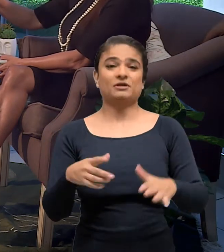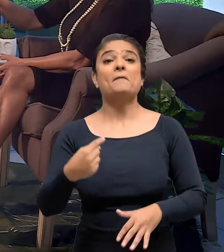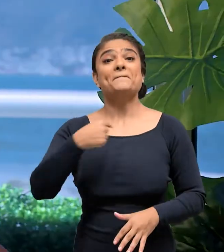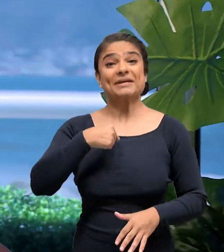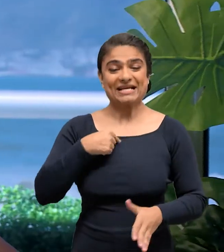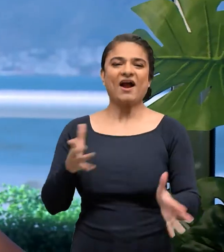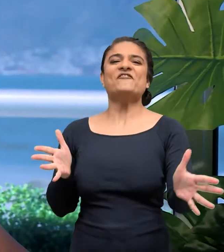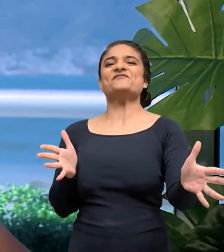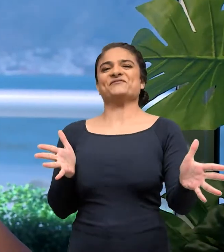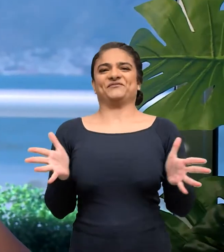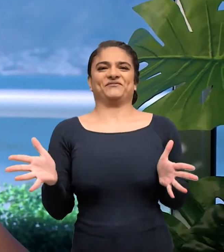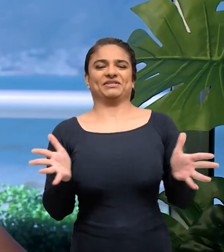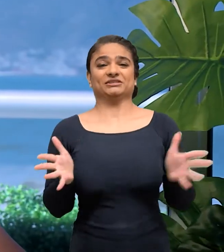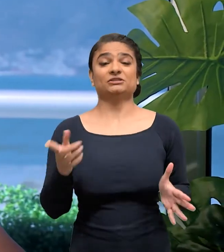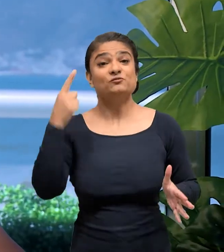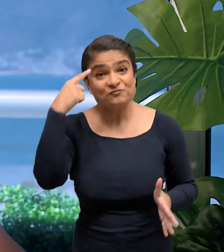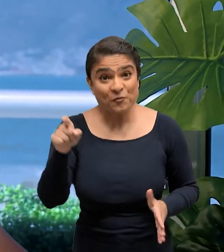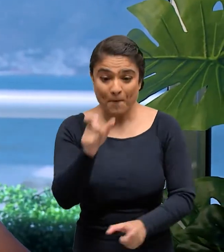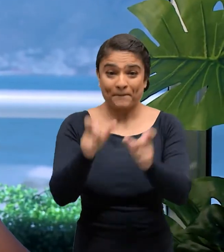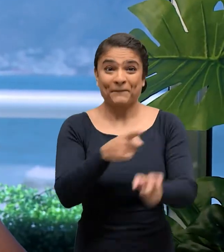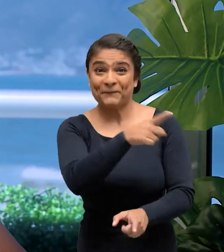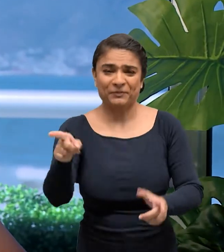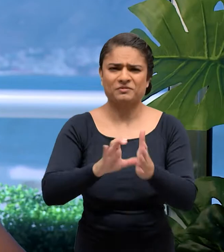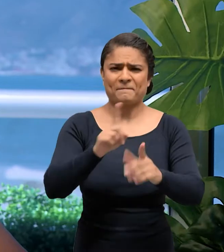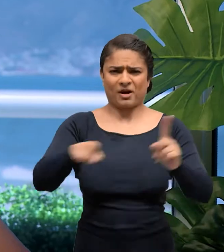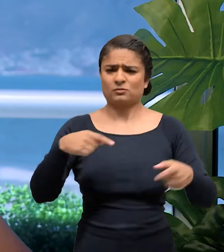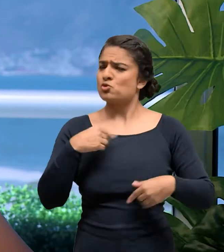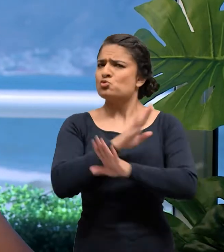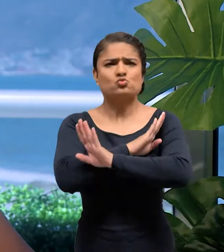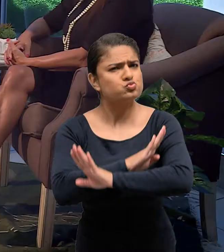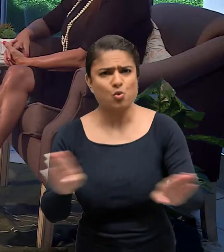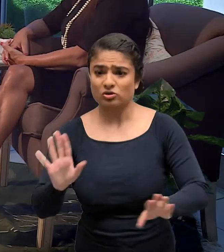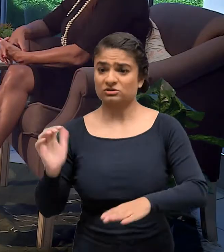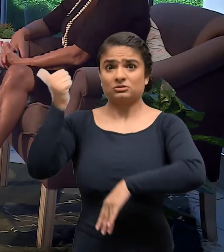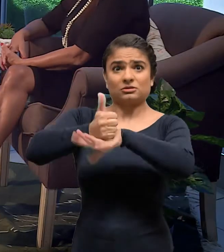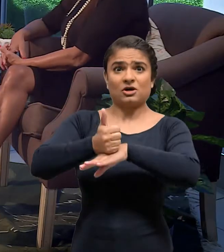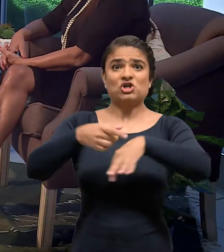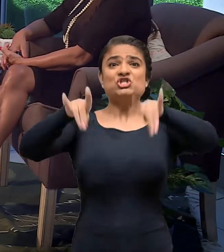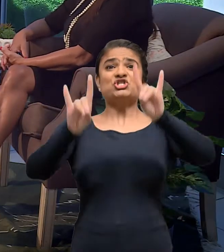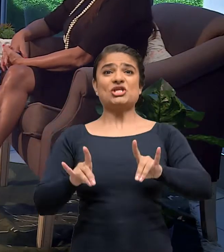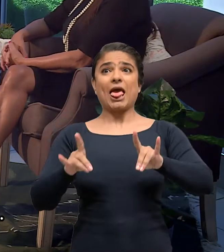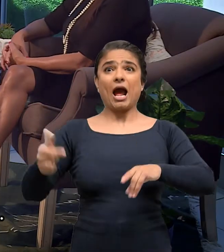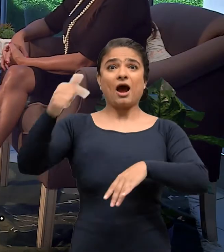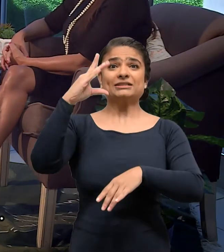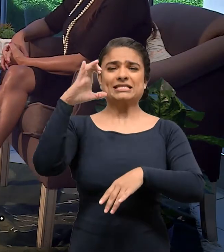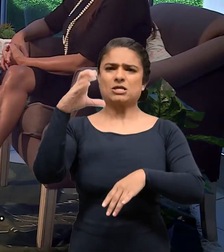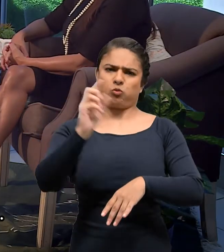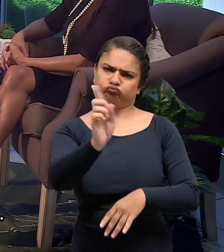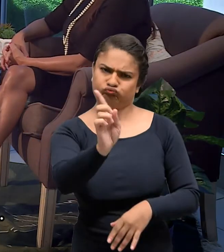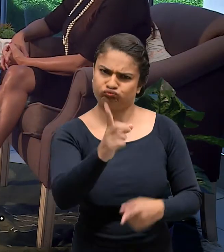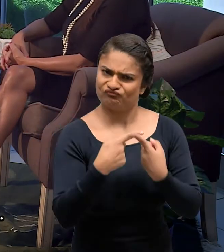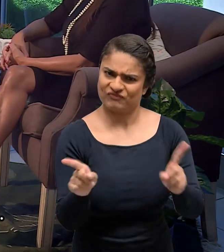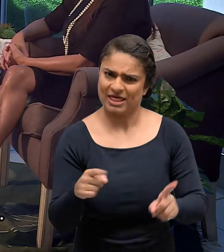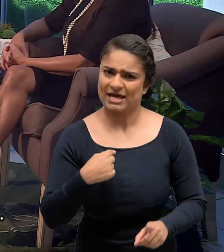mense, né? Jy is 'n fasiliteerder van mense in plaas van die hoof van die ArtsCape. Nee, yes. Maar baie mense ken vir jou